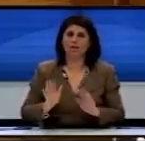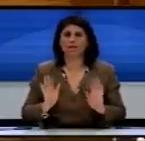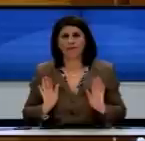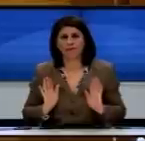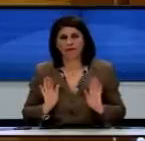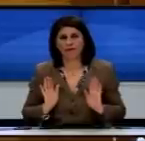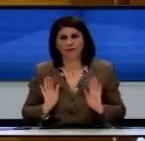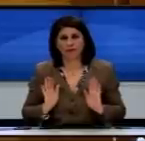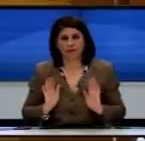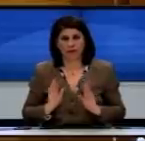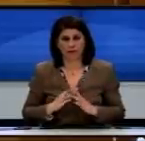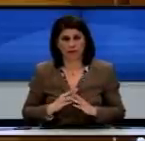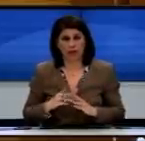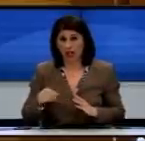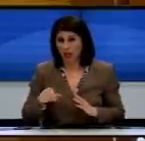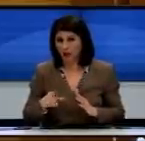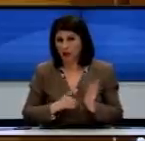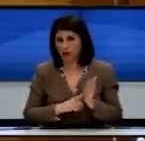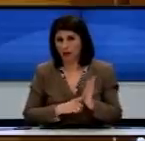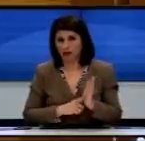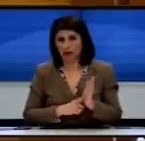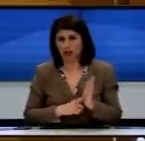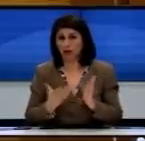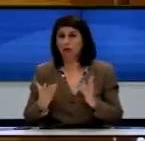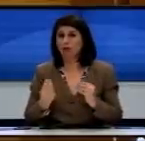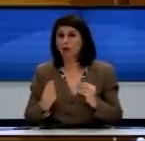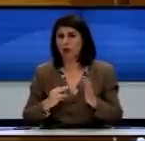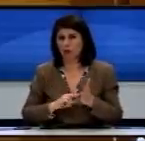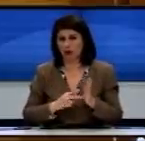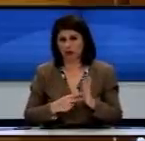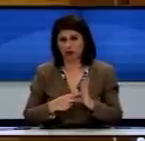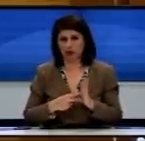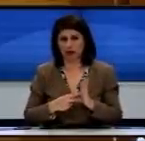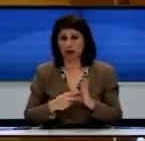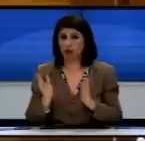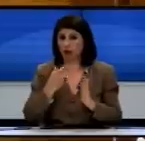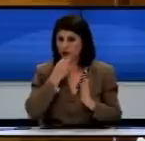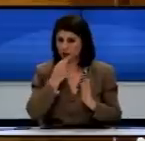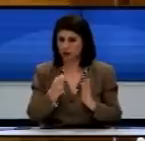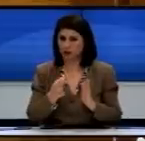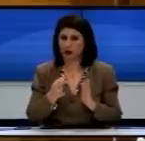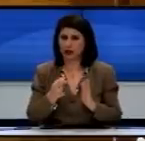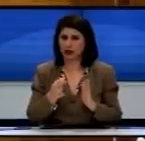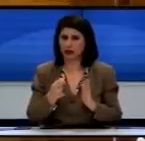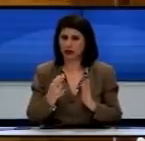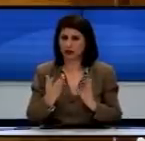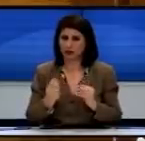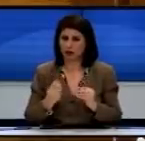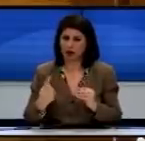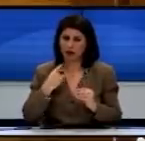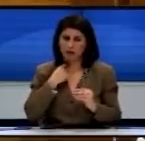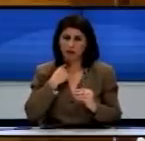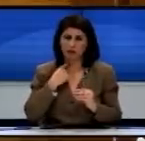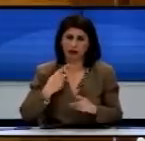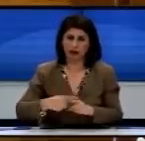όμως, εδώ πέρα πρέπει να είστε πολύ πιο προσεκτικός όταν μιλάτε για δραστική αποτυχία της